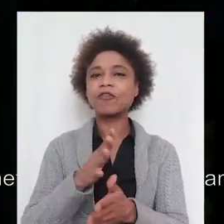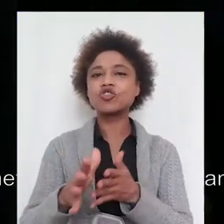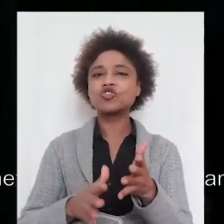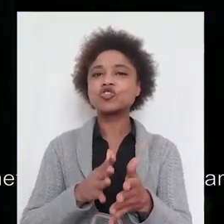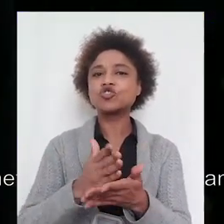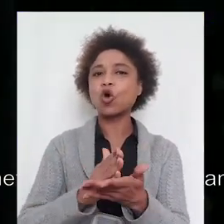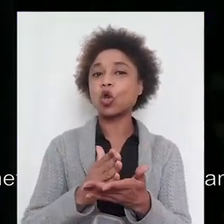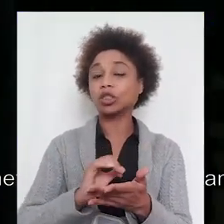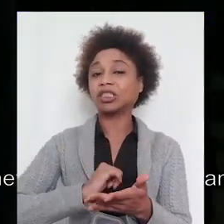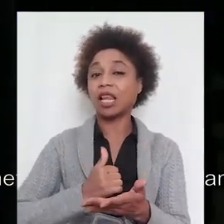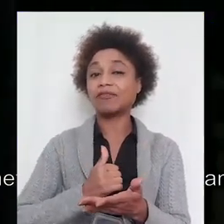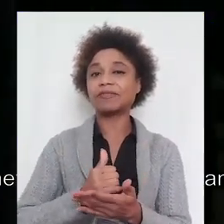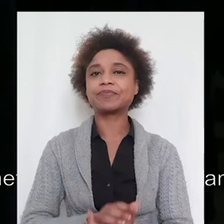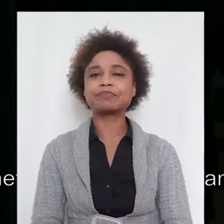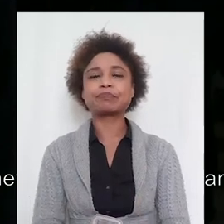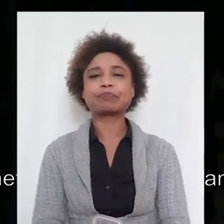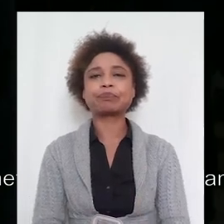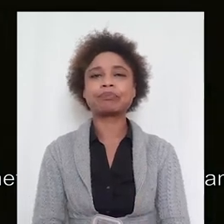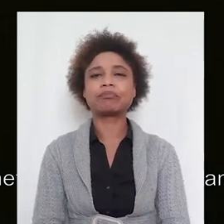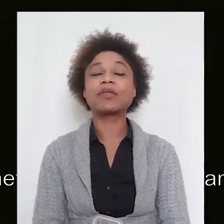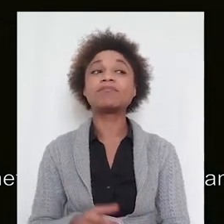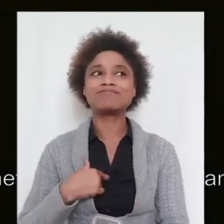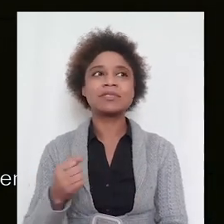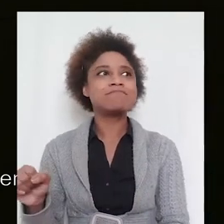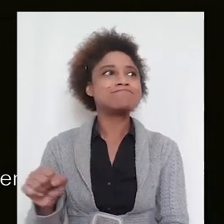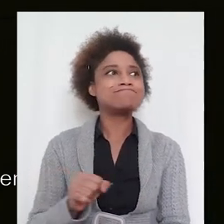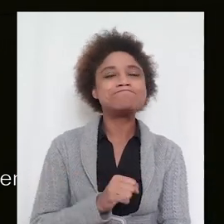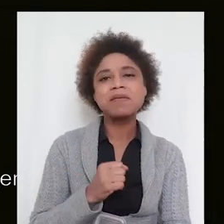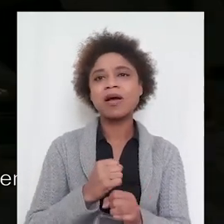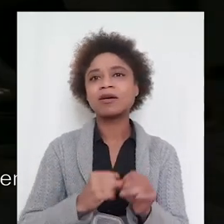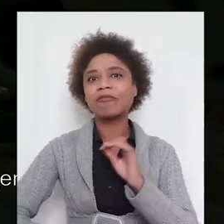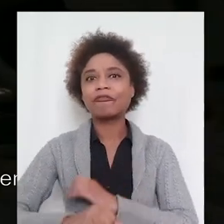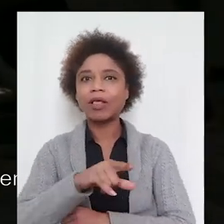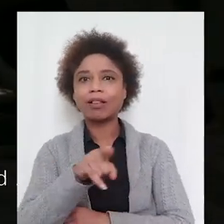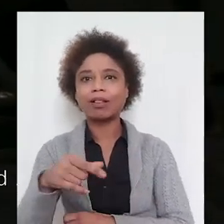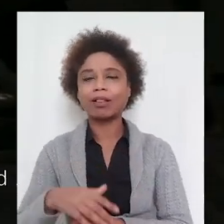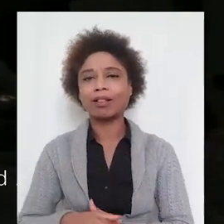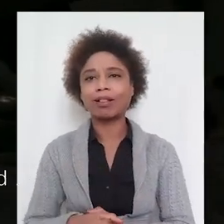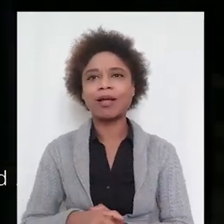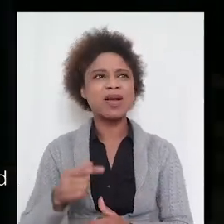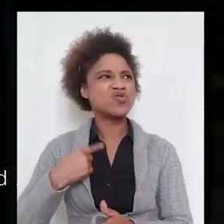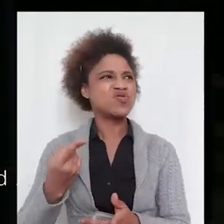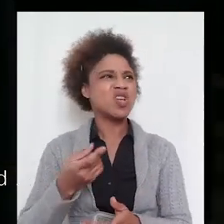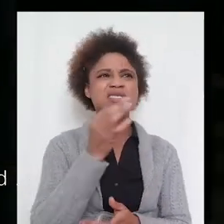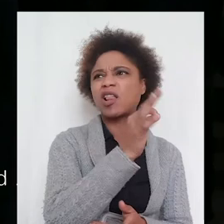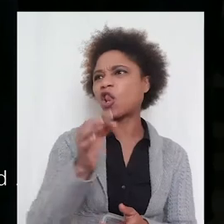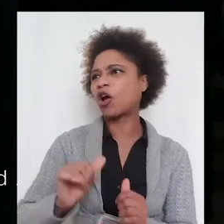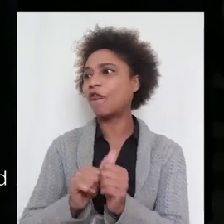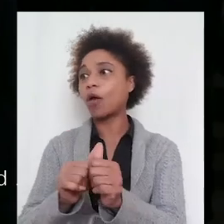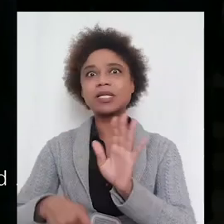maakt het zoveel meer mee dan als je alleen maar op het geluid af moet gaan en alleen maar de dialoog kunt volgen en nu wordt er zoveel meer verteld